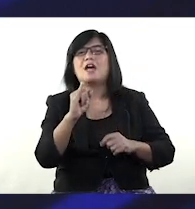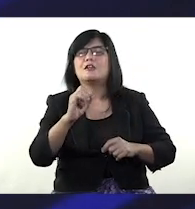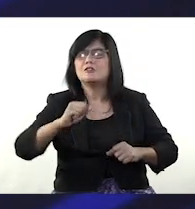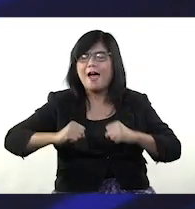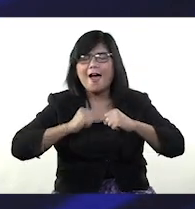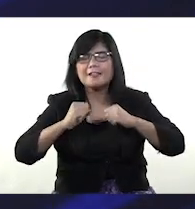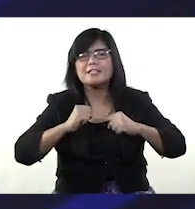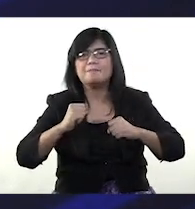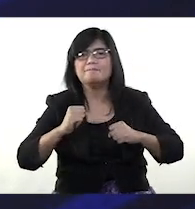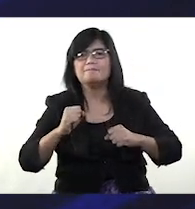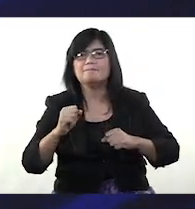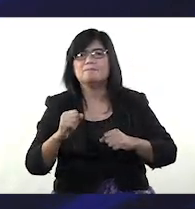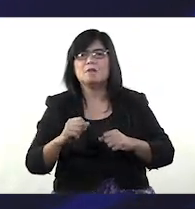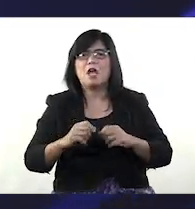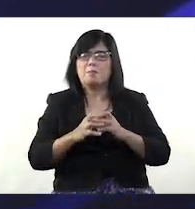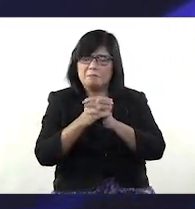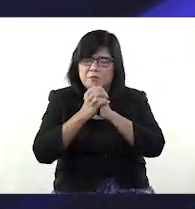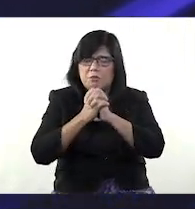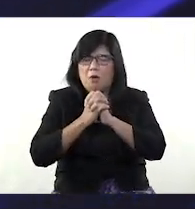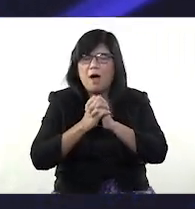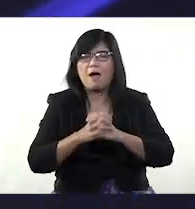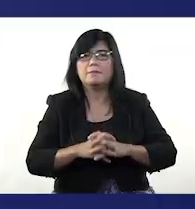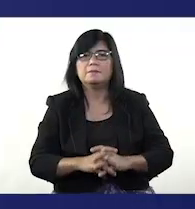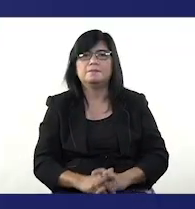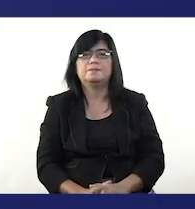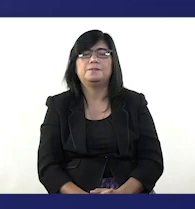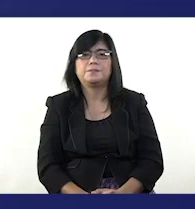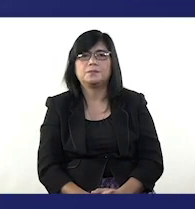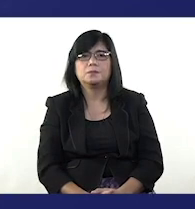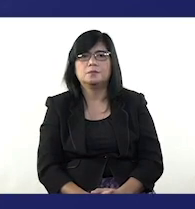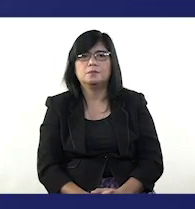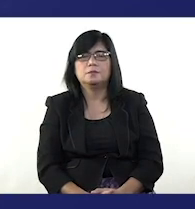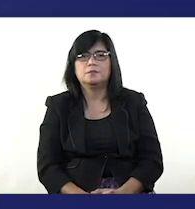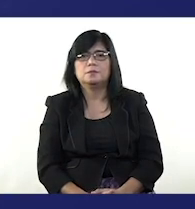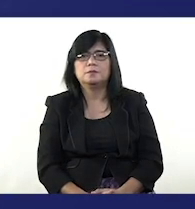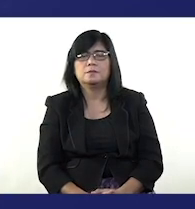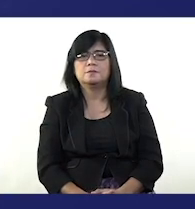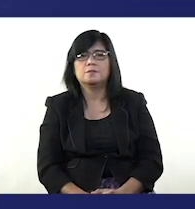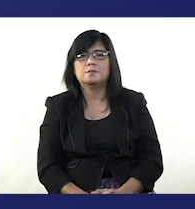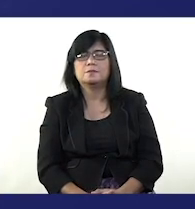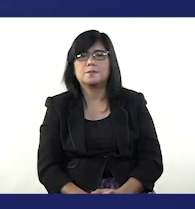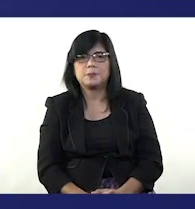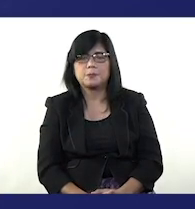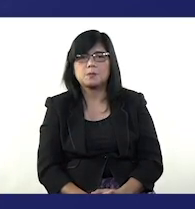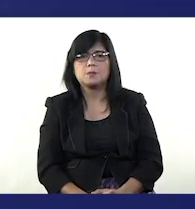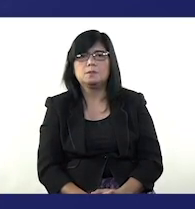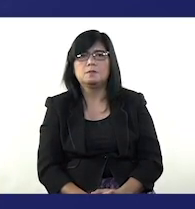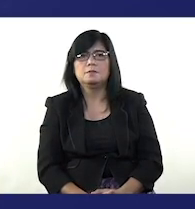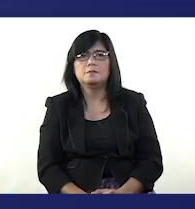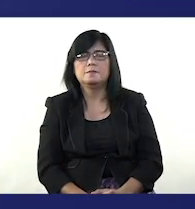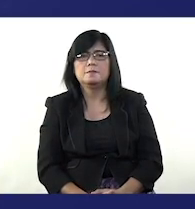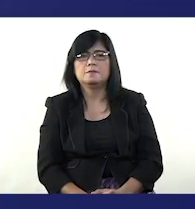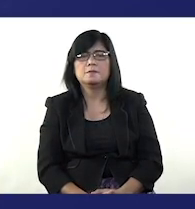pada saatnya bersama kita juga harus bergumul Dalam Doa selanjutnya klik Hai konsumen genapi rencana Tuhan bagi kita sukai misalnya